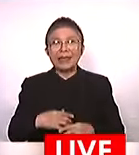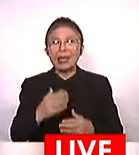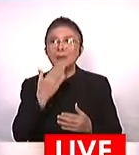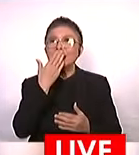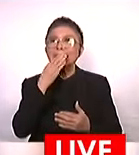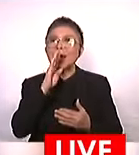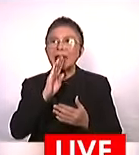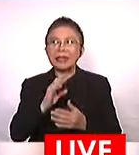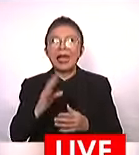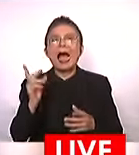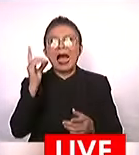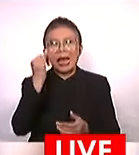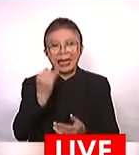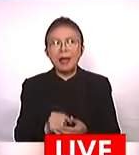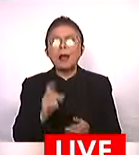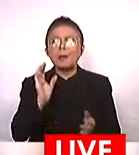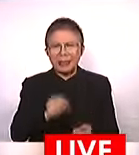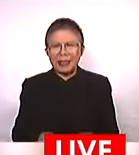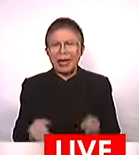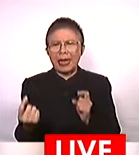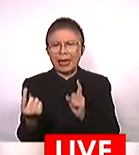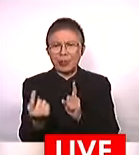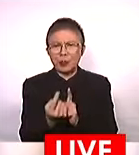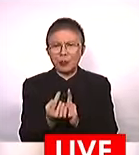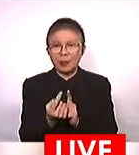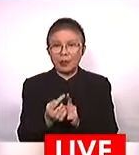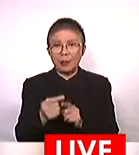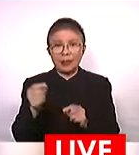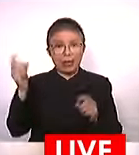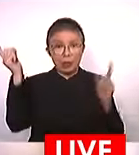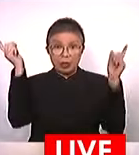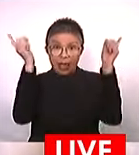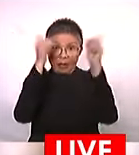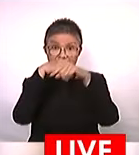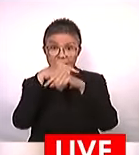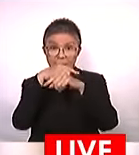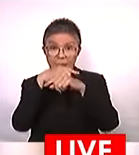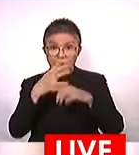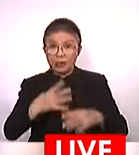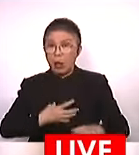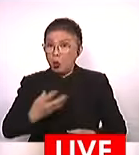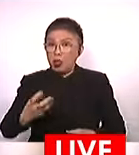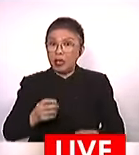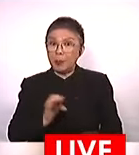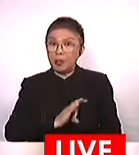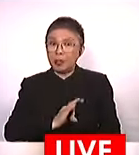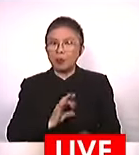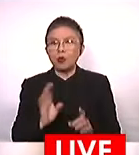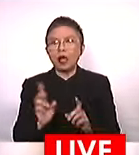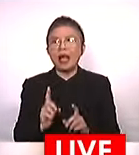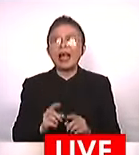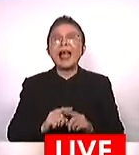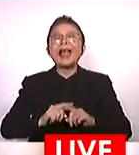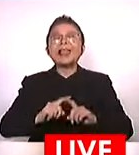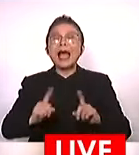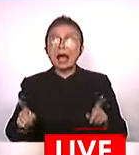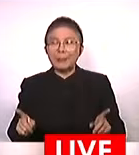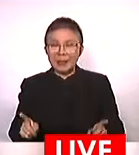sungguh bersyukur Akhirnya bisa bertemu tapi jangan salah paham bukan karena saya Ambisi jadi Presiden